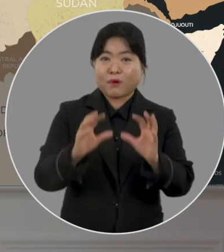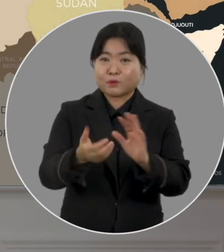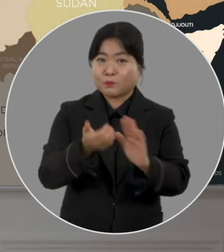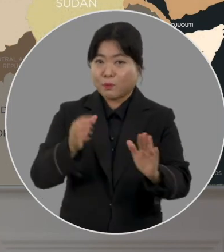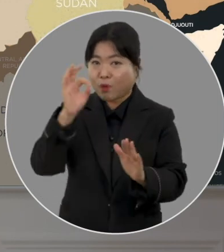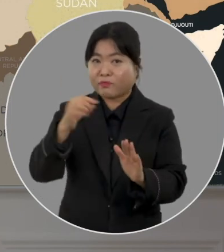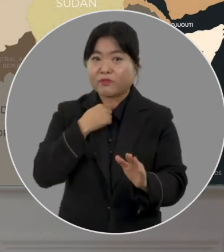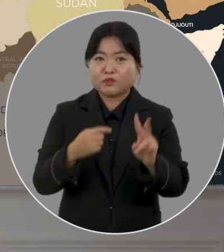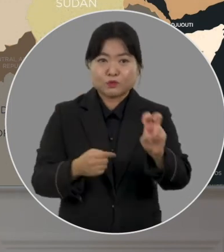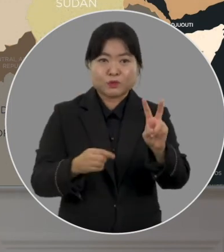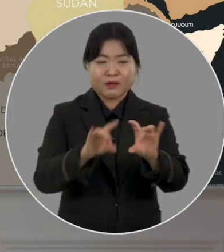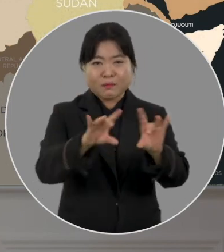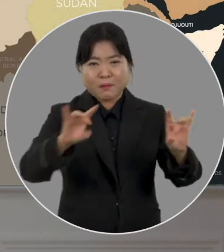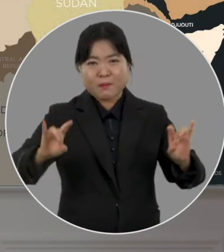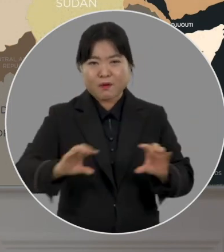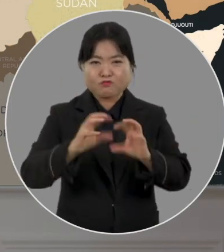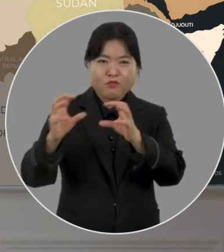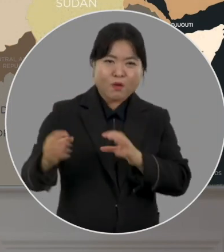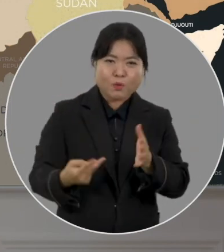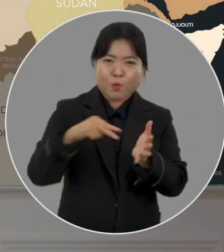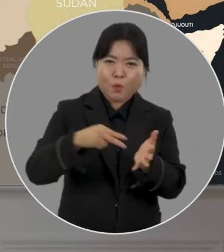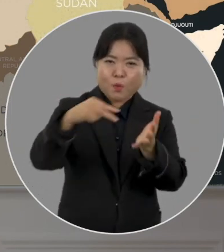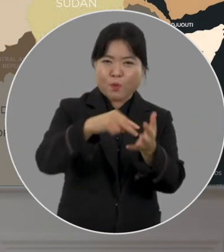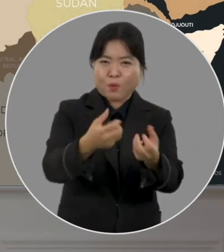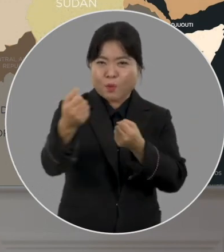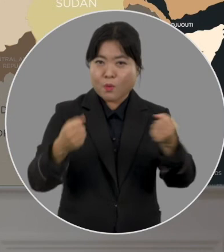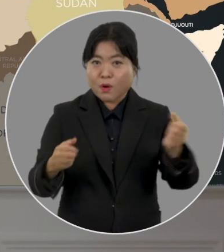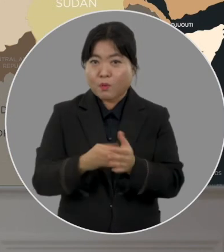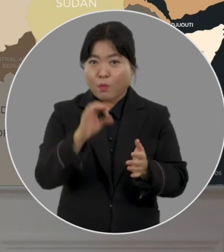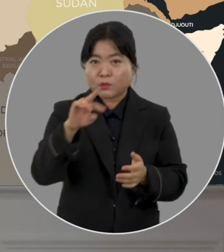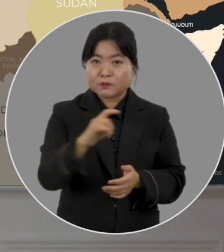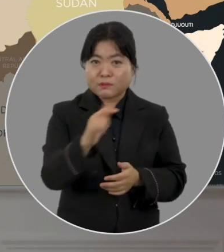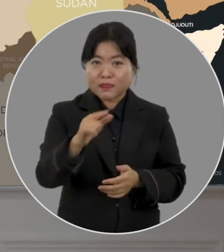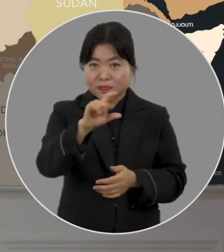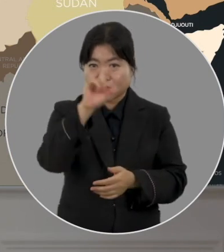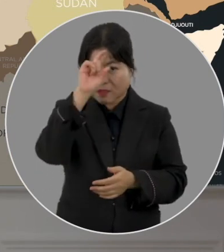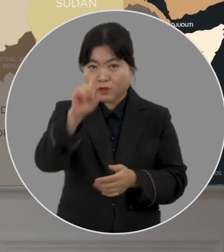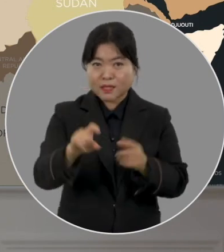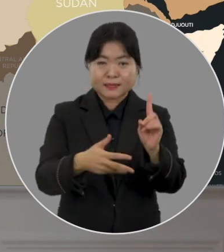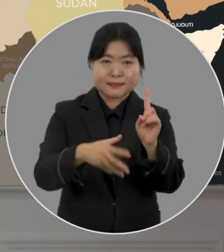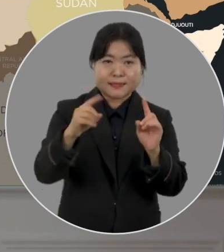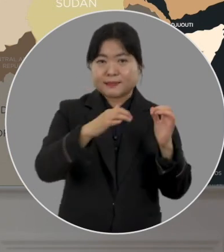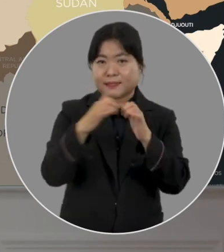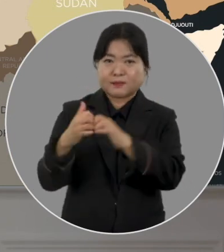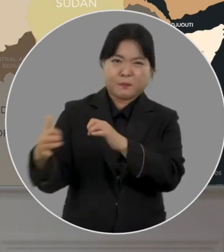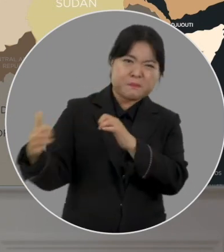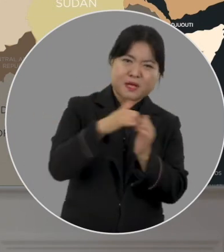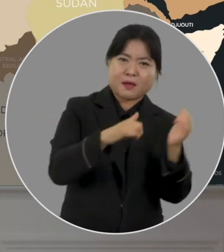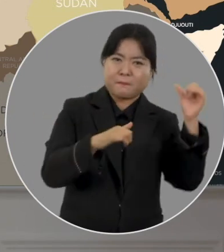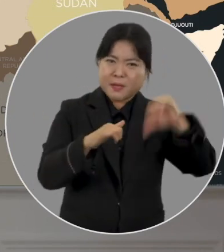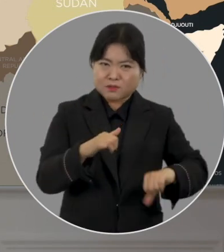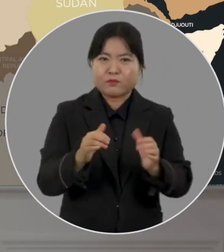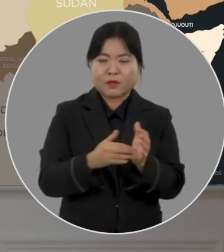보았던 22개 개별 국가로 쪼개서 독립하고 오스만 터키가 1차 세계대전에 패전하면서